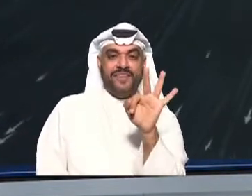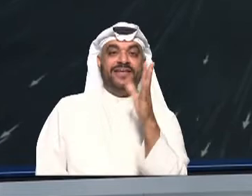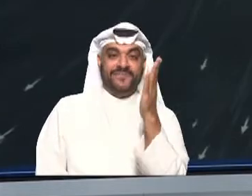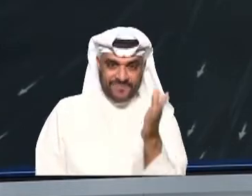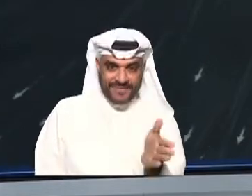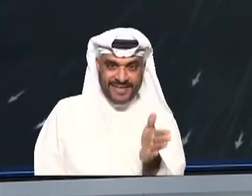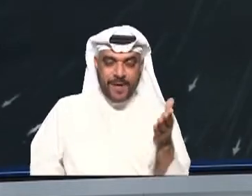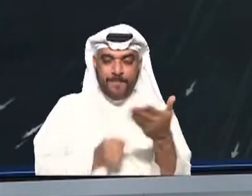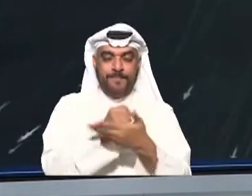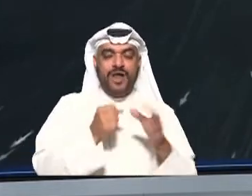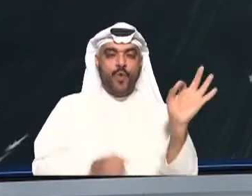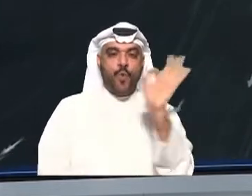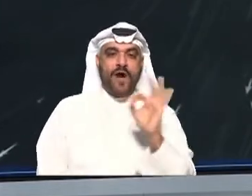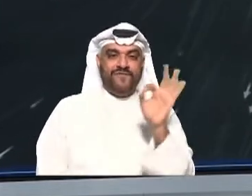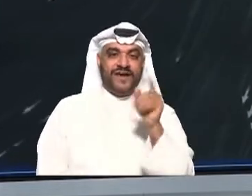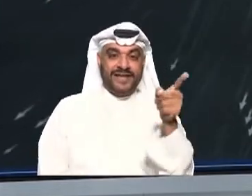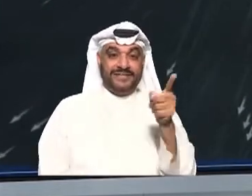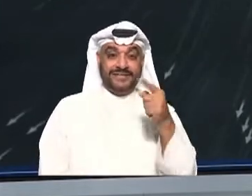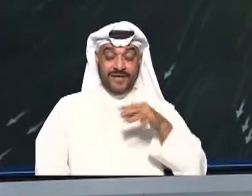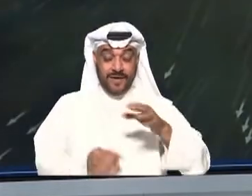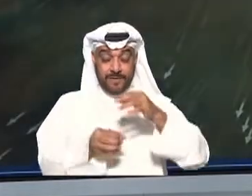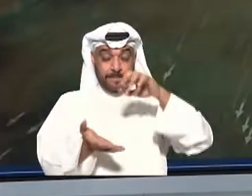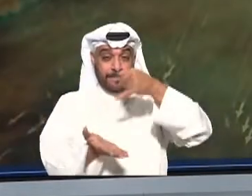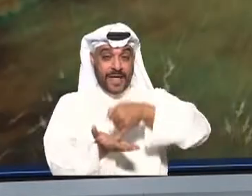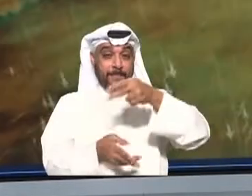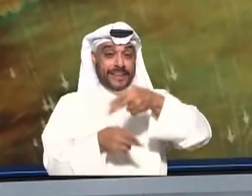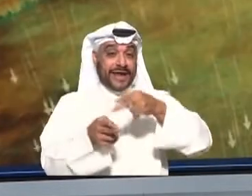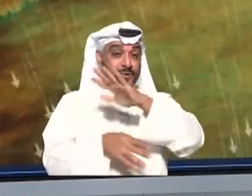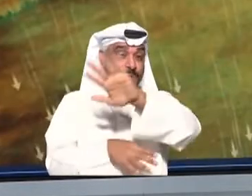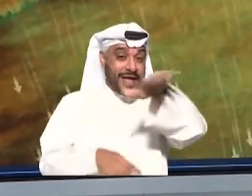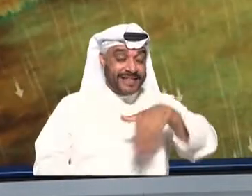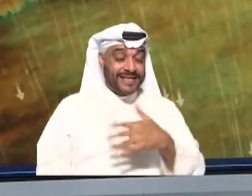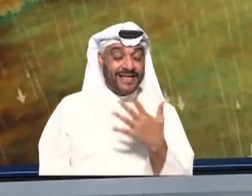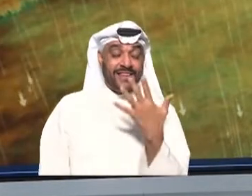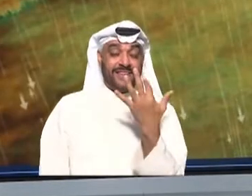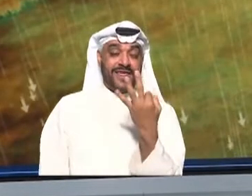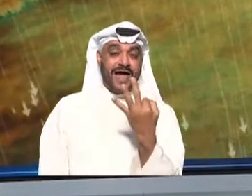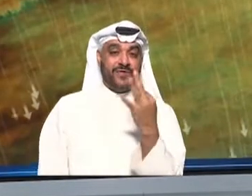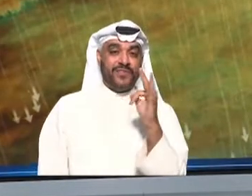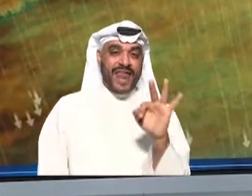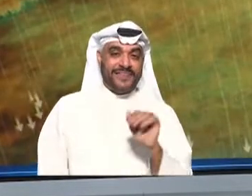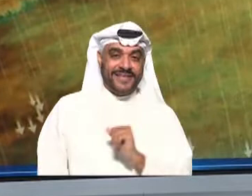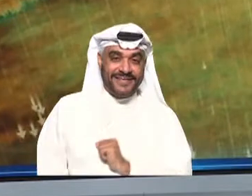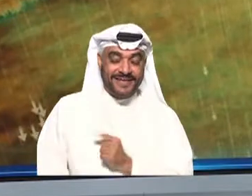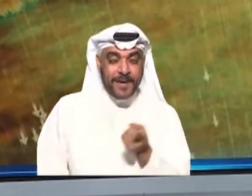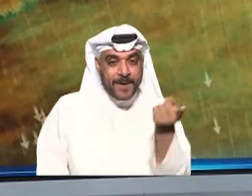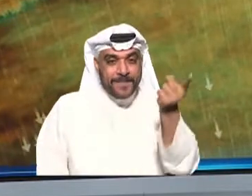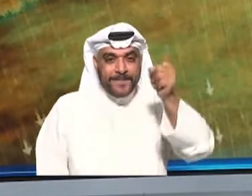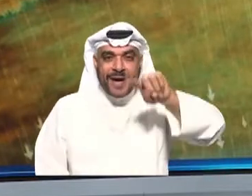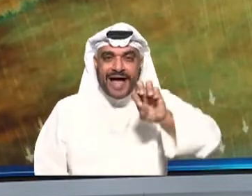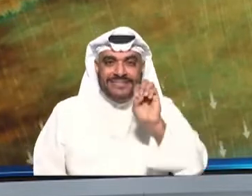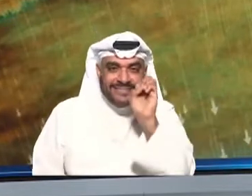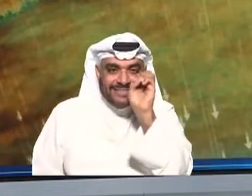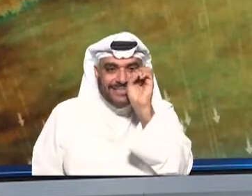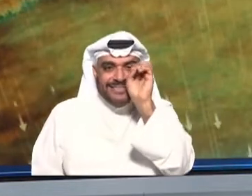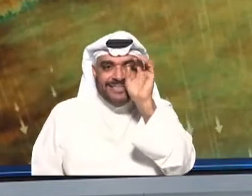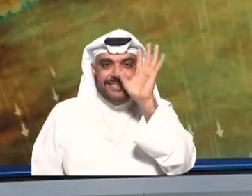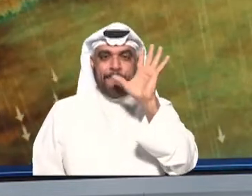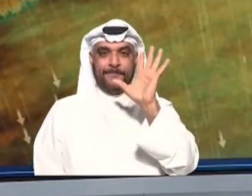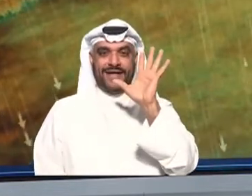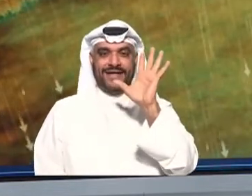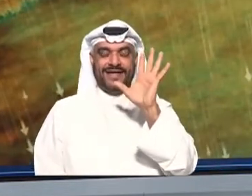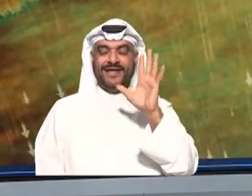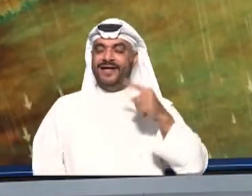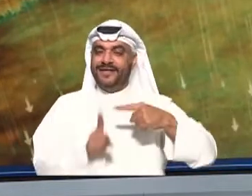عام متفاوتة ما بين 33 و 35 درجة مئوية. مع بداية دخول ساعة الصباح الأولى إن شاء الله متوقع درجات